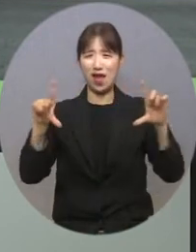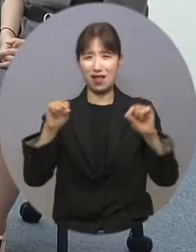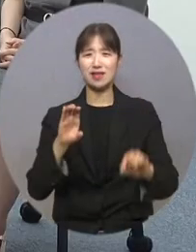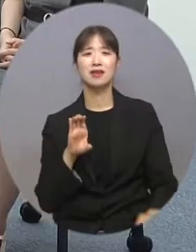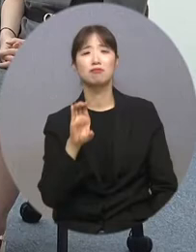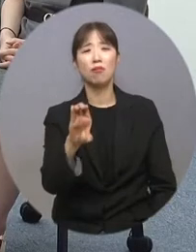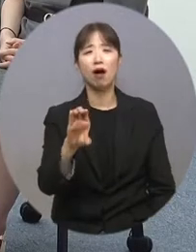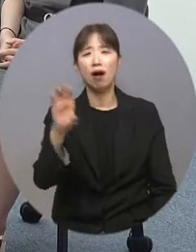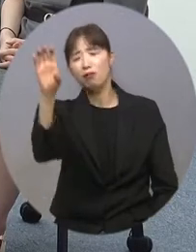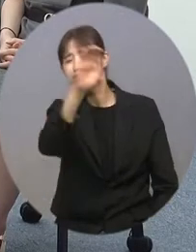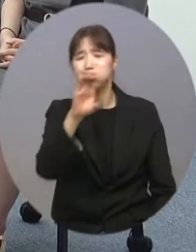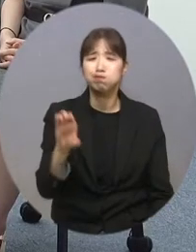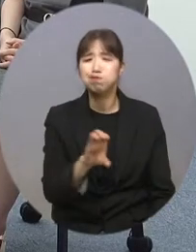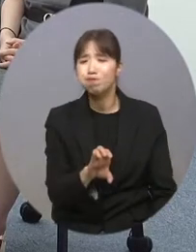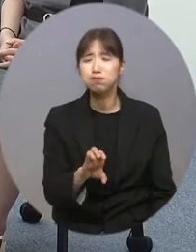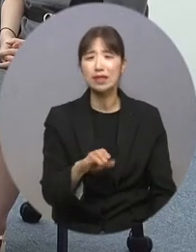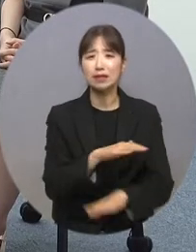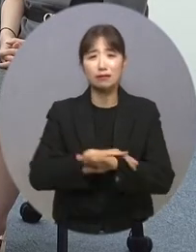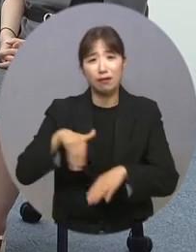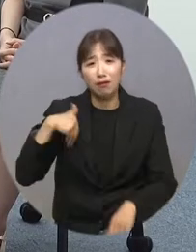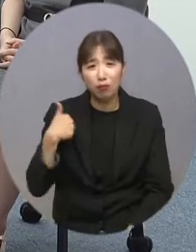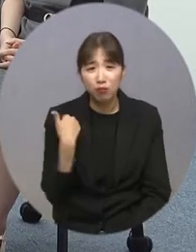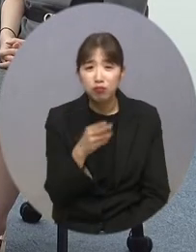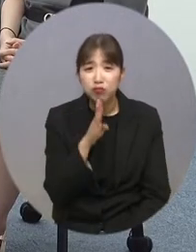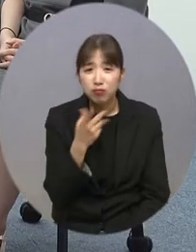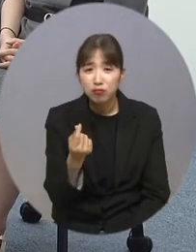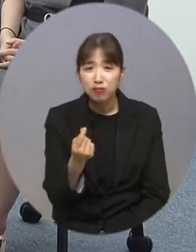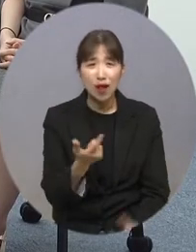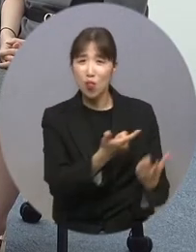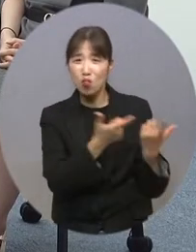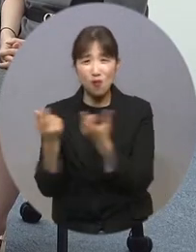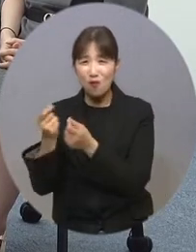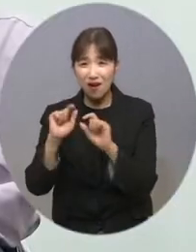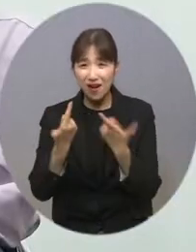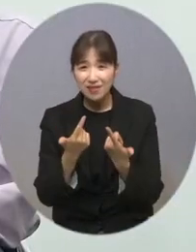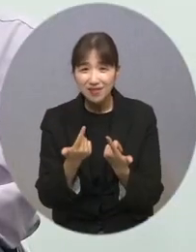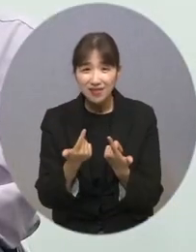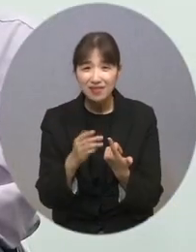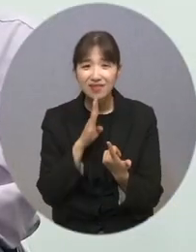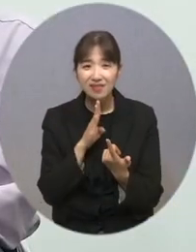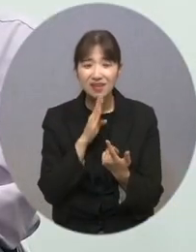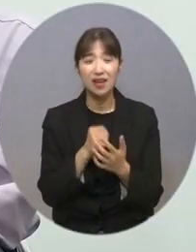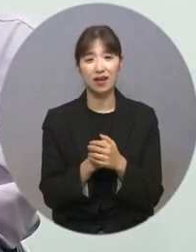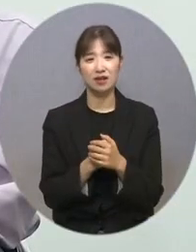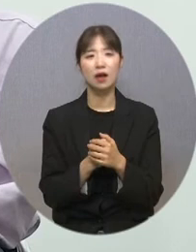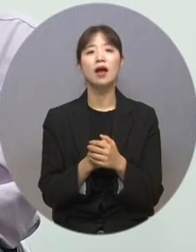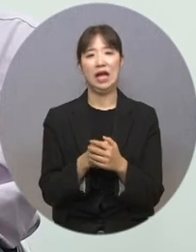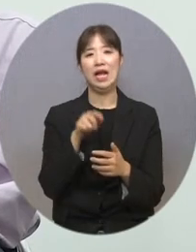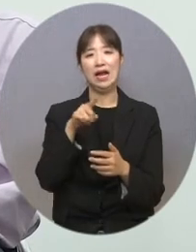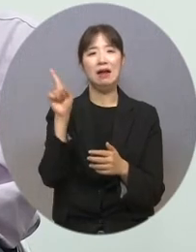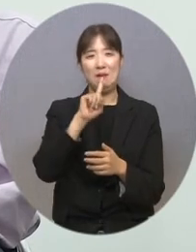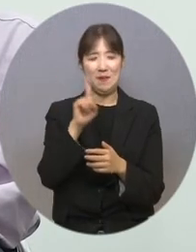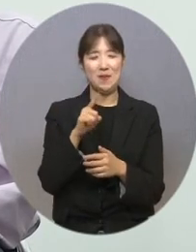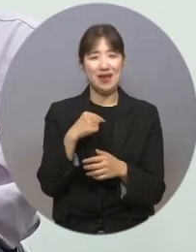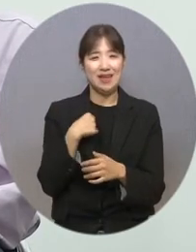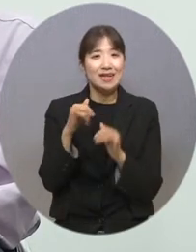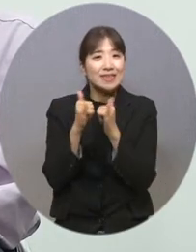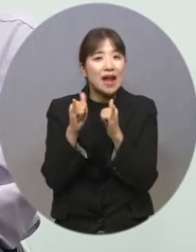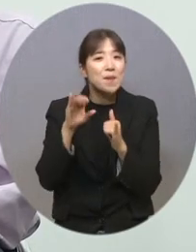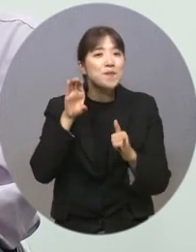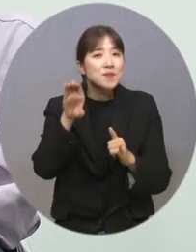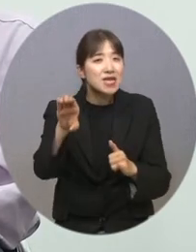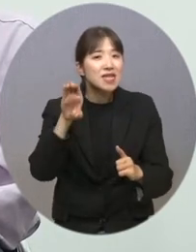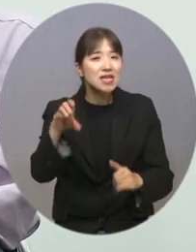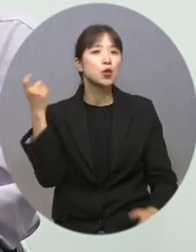태그 하는데도 불편이 있으실 것 같아요 위치도 지금 다 통일이 되어 있나요 이 태그 하는것도 그게 결론적으로 사람들이 찍는